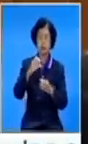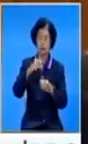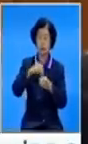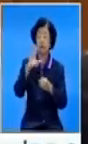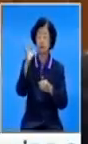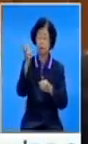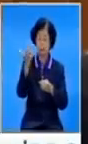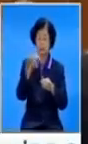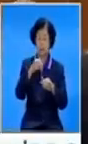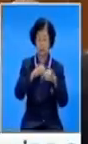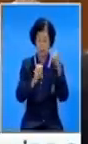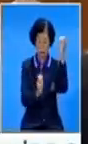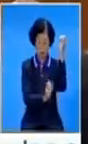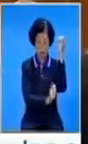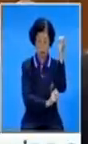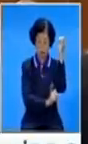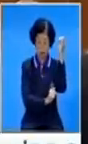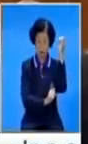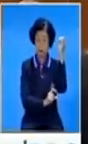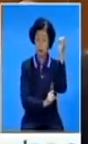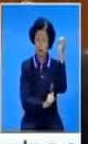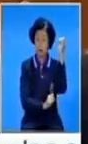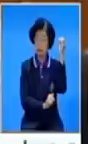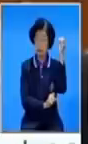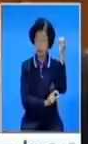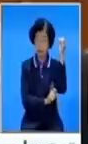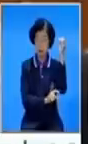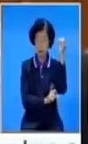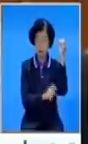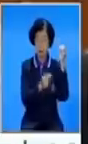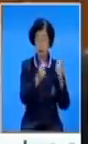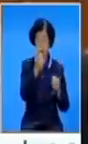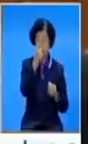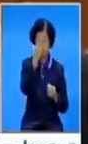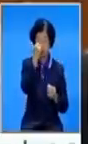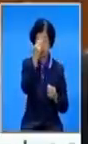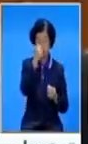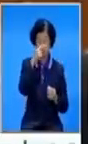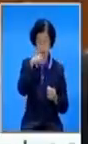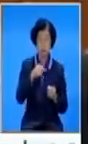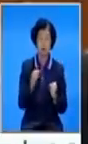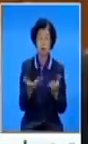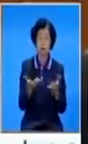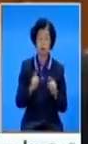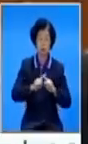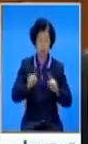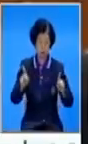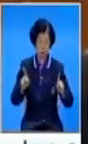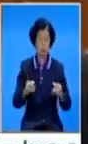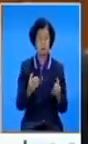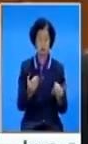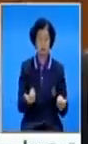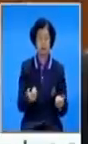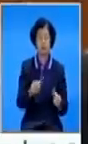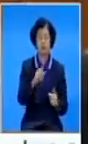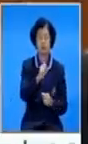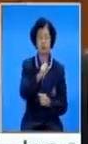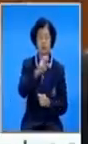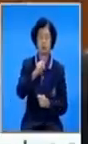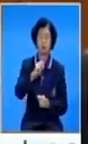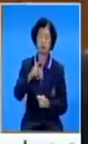ทศที่อยู่ในเอเชียทำไมไม่ปลอดภัยเหมือนสิงคโปร์แล้วผมก็ยกตัวอย่างขณะนี้คสช.สนช.ผ่านกฎหมาย